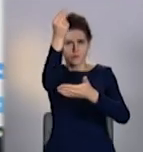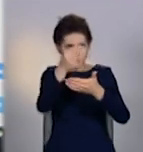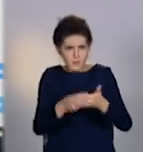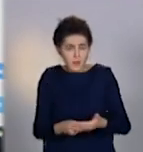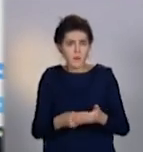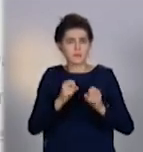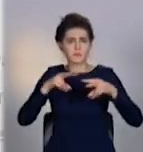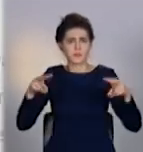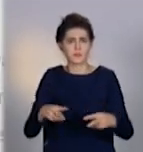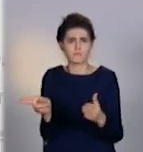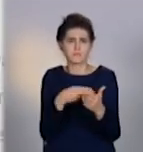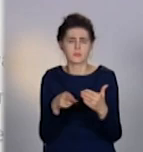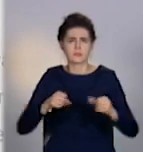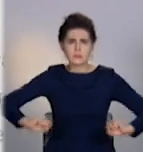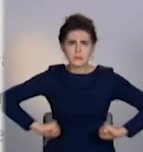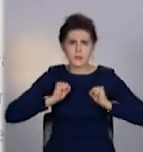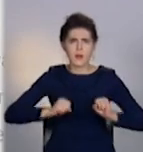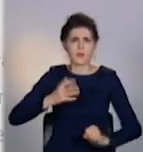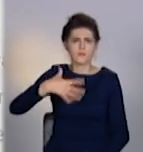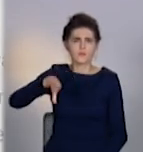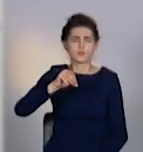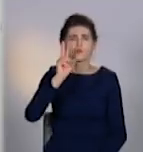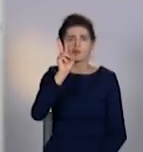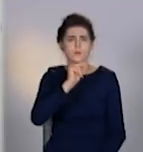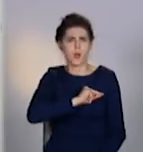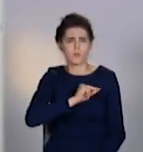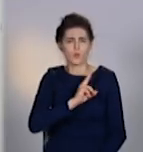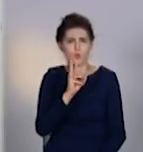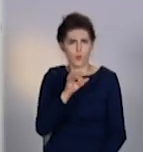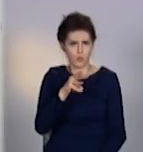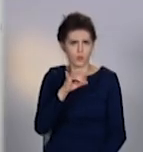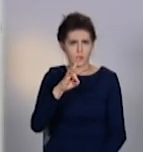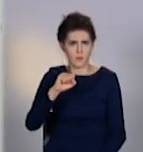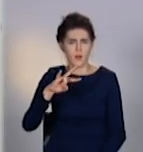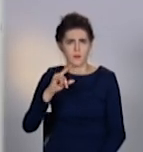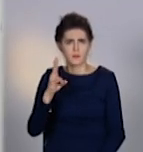Відтепер замальовувати усе будуть комунальники. Інформацію приймають за телефоном